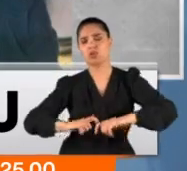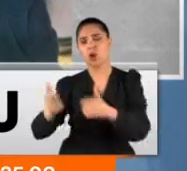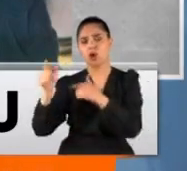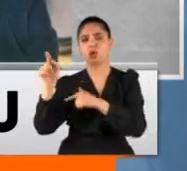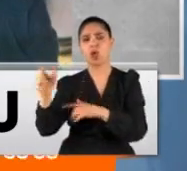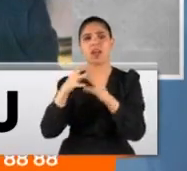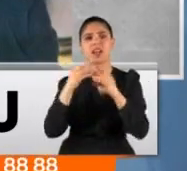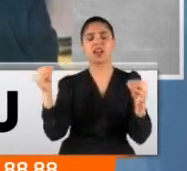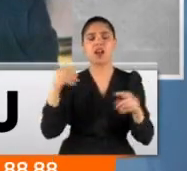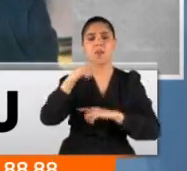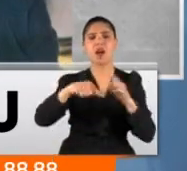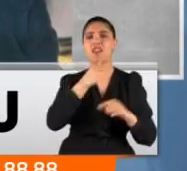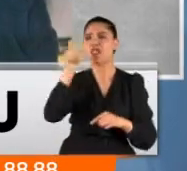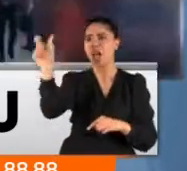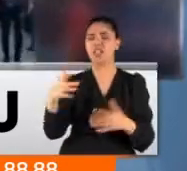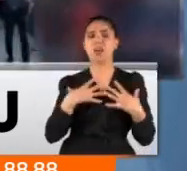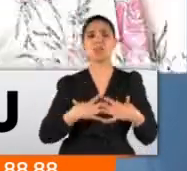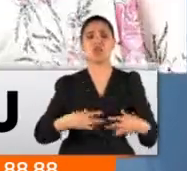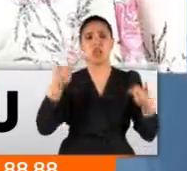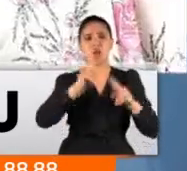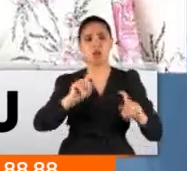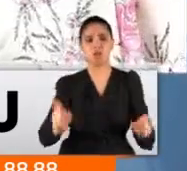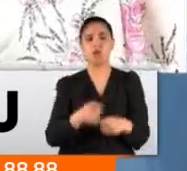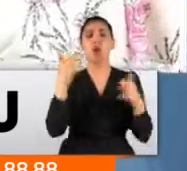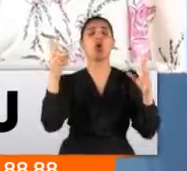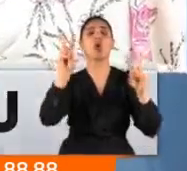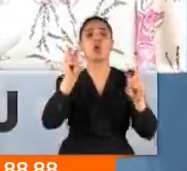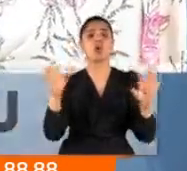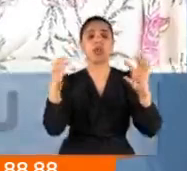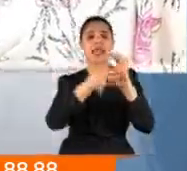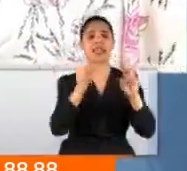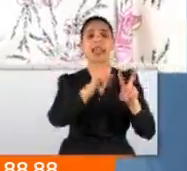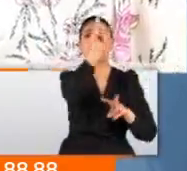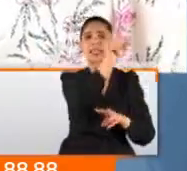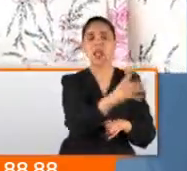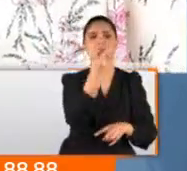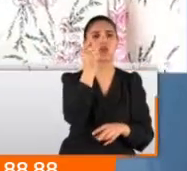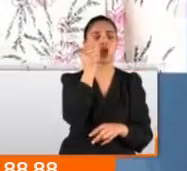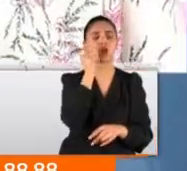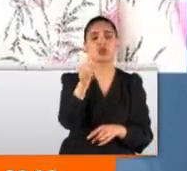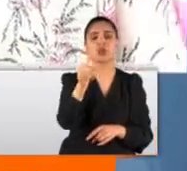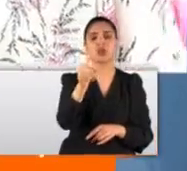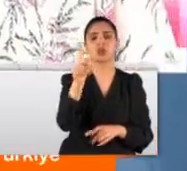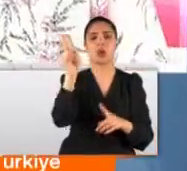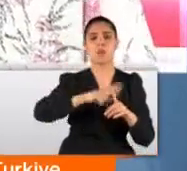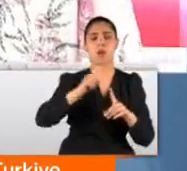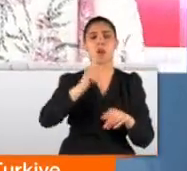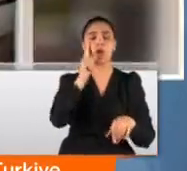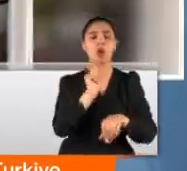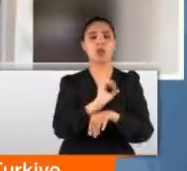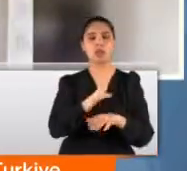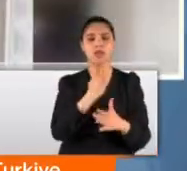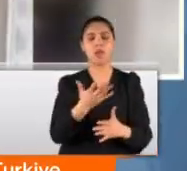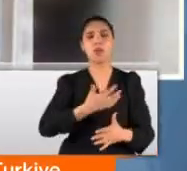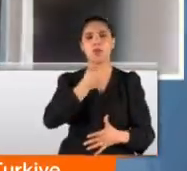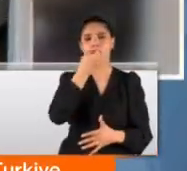dökülen, kayıp olarak aranan beyefendinin cesedi bulundu. Konuyla ilgili başta Nadir Ün olmak üzere 4 kişi İstanbul Asayiş Şube Müdürlüğü'nde gözaltında.